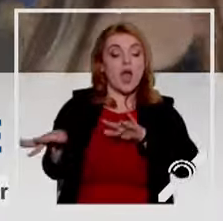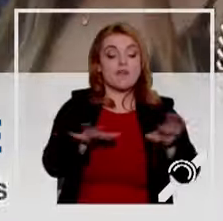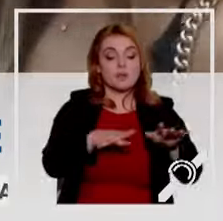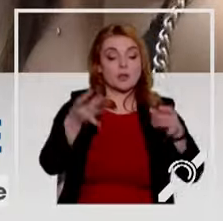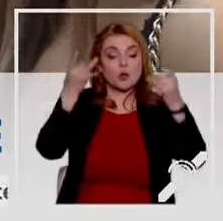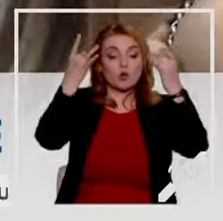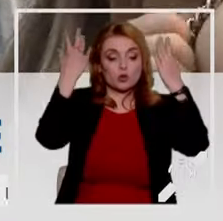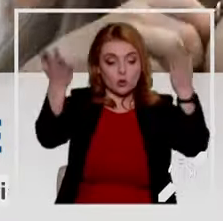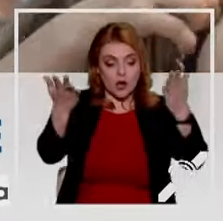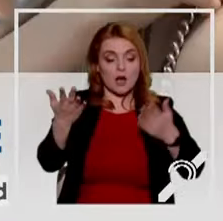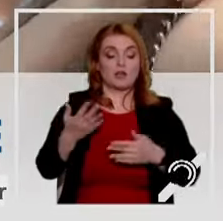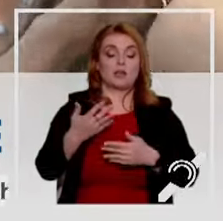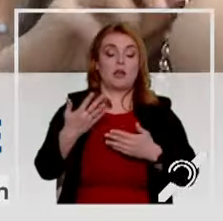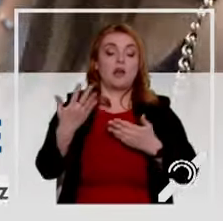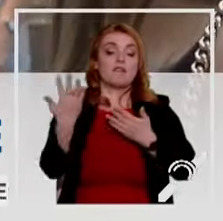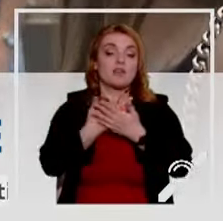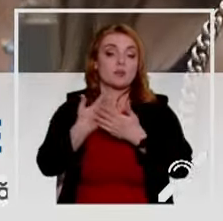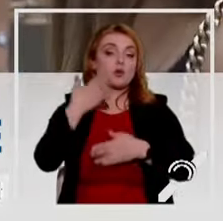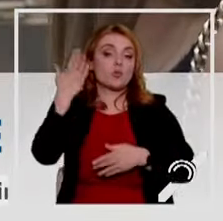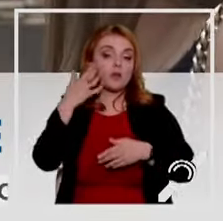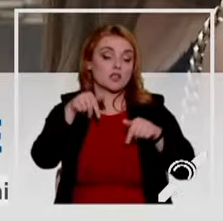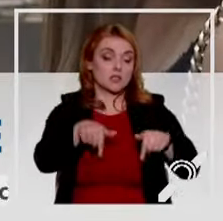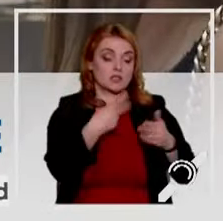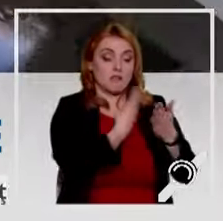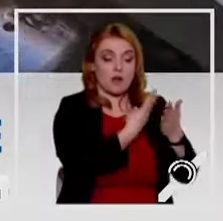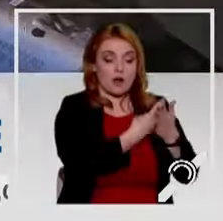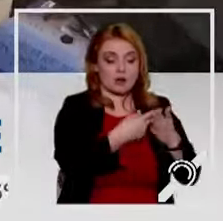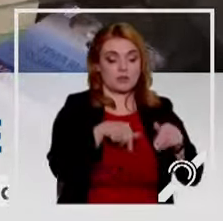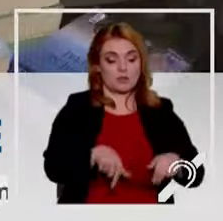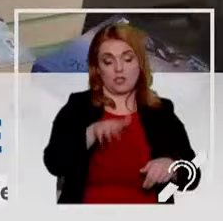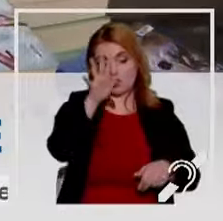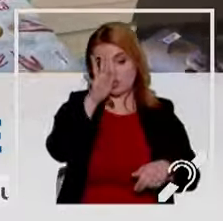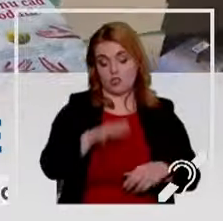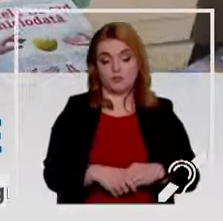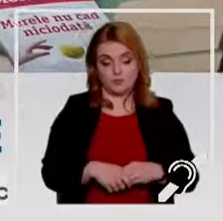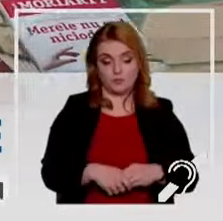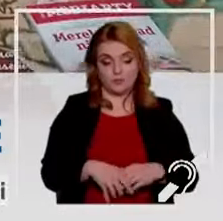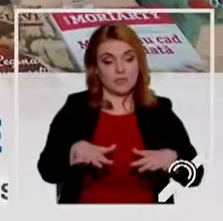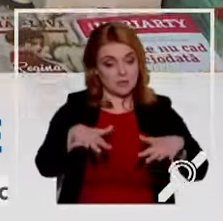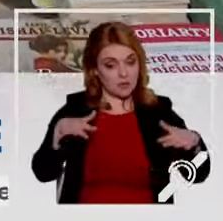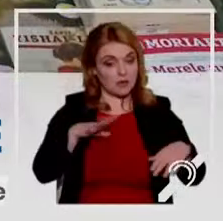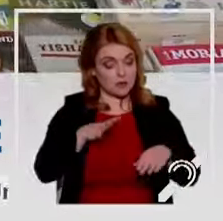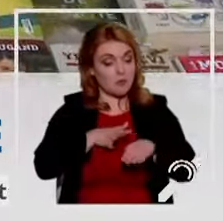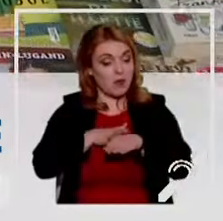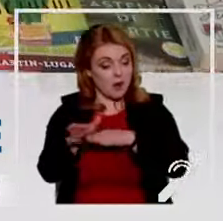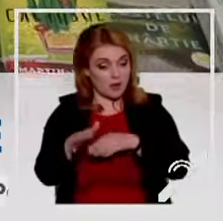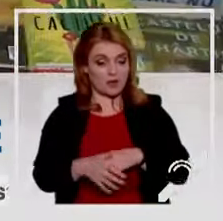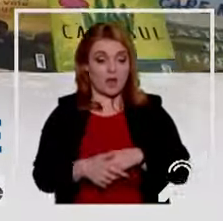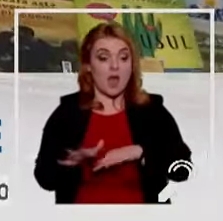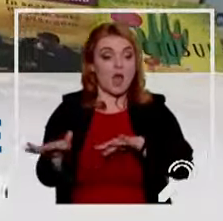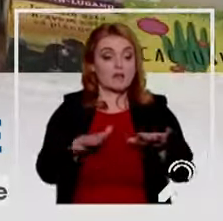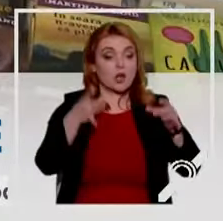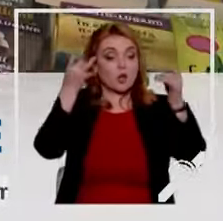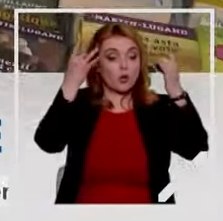Salonului Internațional de Carte, Bookfest. Trebuie să recunosc că, de fapt, evenimentele culturale în Republica